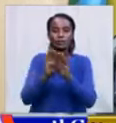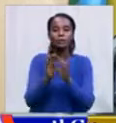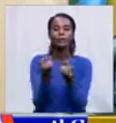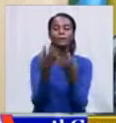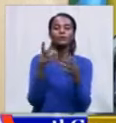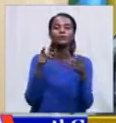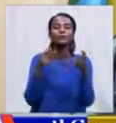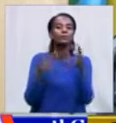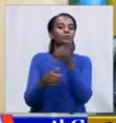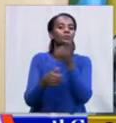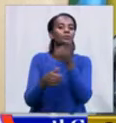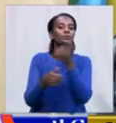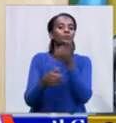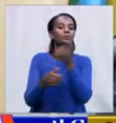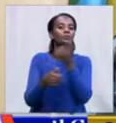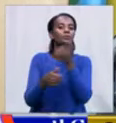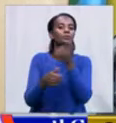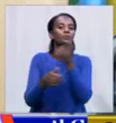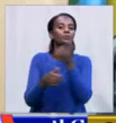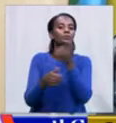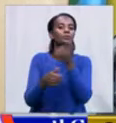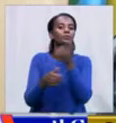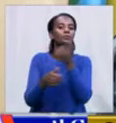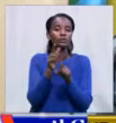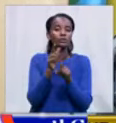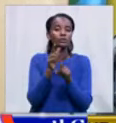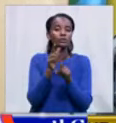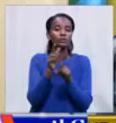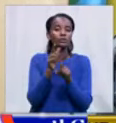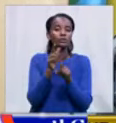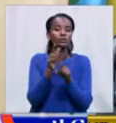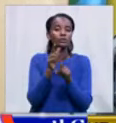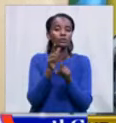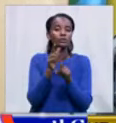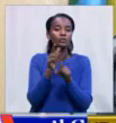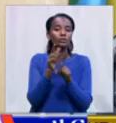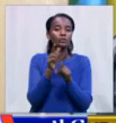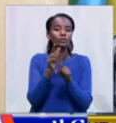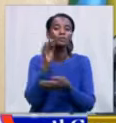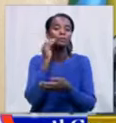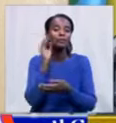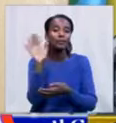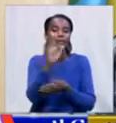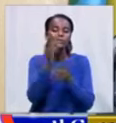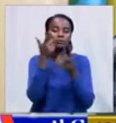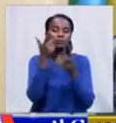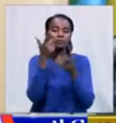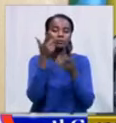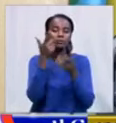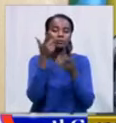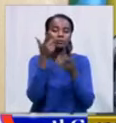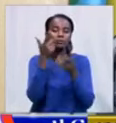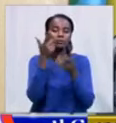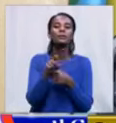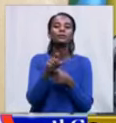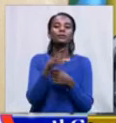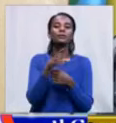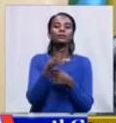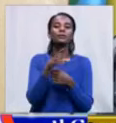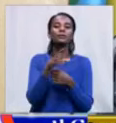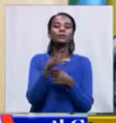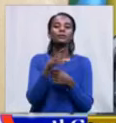ነው የደረሰው። ስለዚህ ወንድሞቼ፣ እናቶቼ፣ አባቶቼ አደራ ሚላችሁ በየቤታችሁ ሆናችሁ ማልቀስ አለባችሁ። በየቦታችሁ ምረት